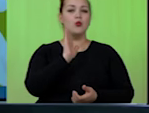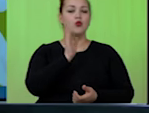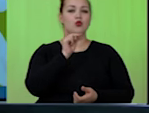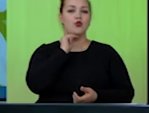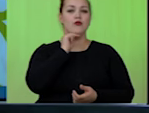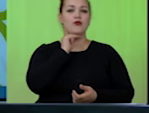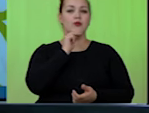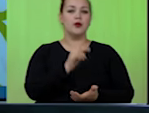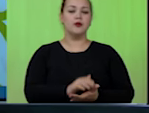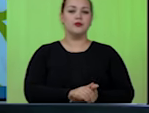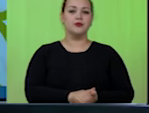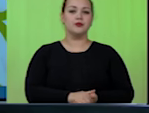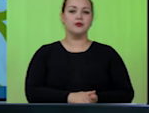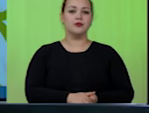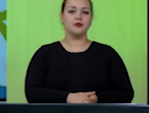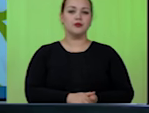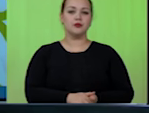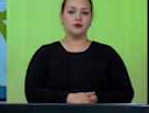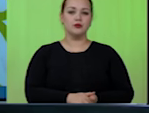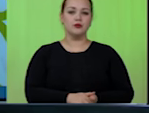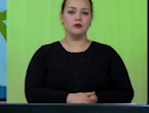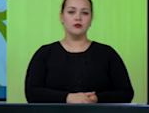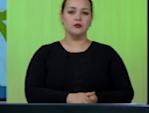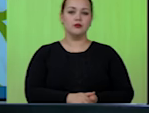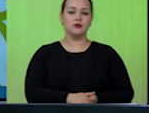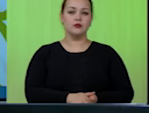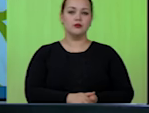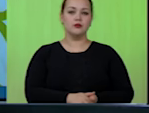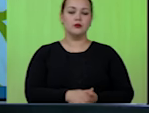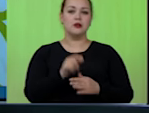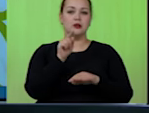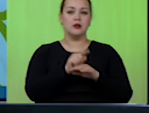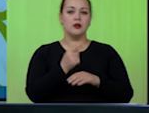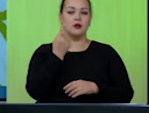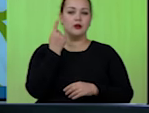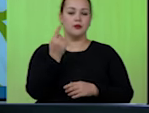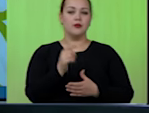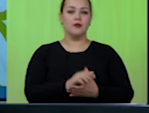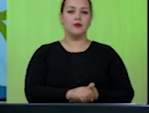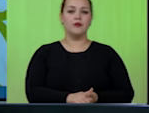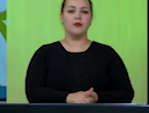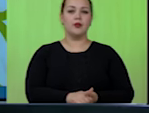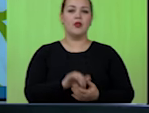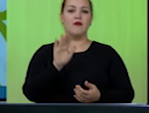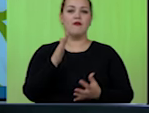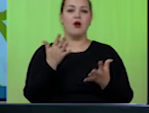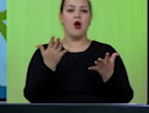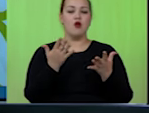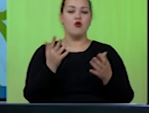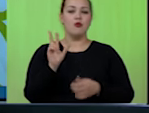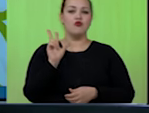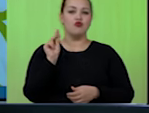Будьте предельно внимательными. Задание первое. В каком